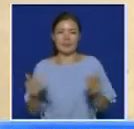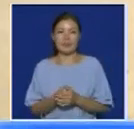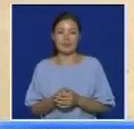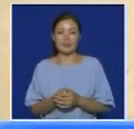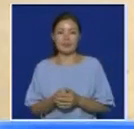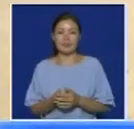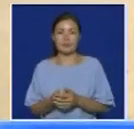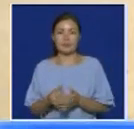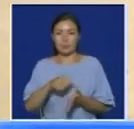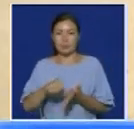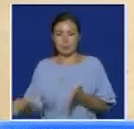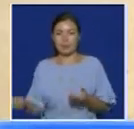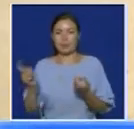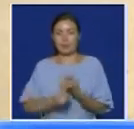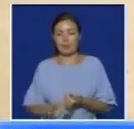келіп жақсы